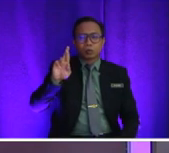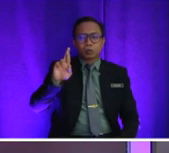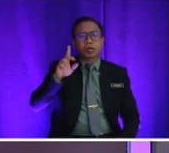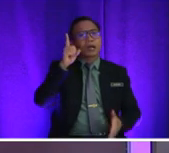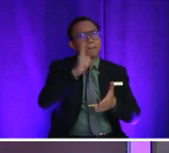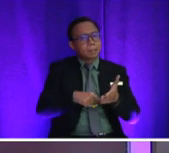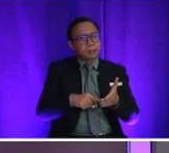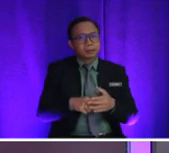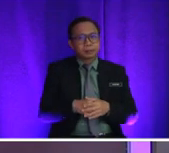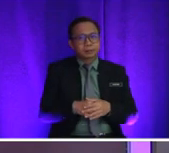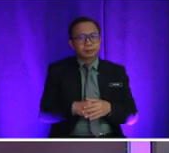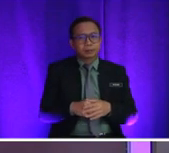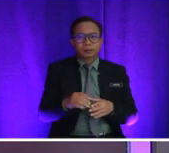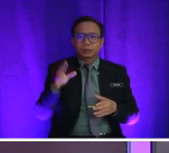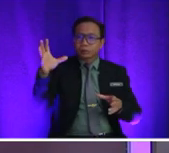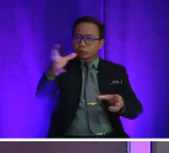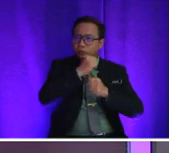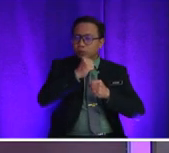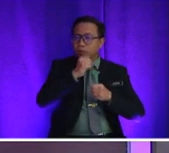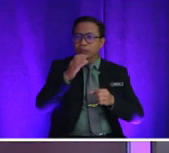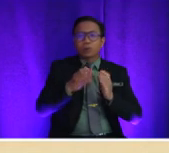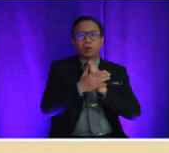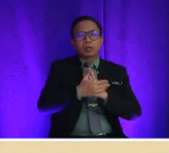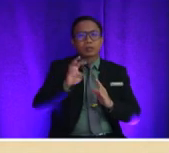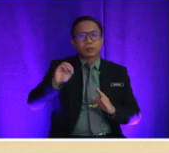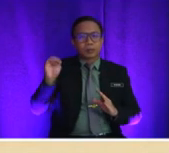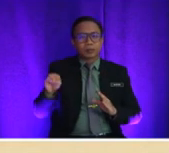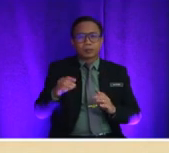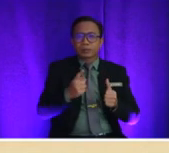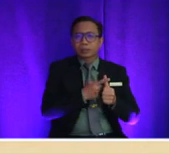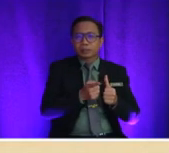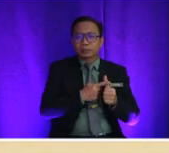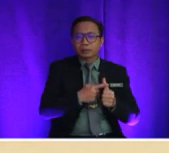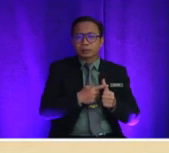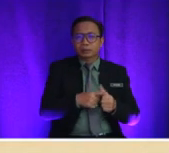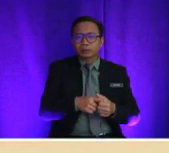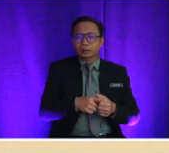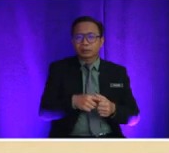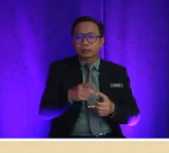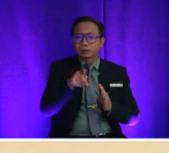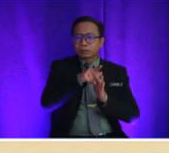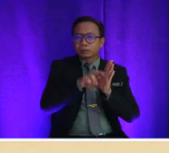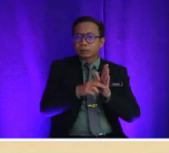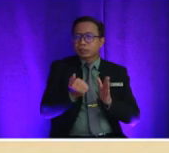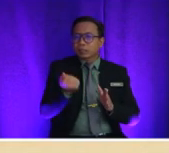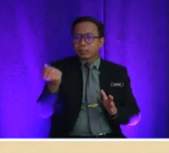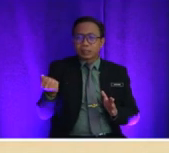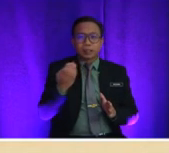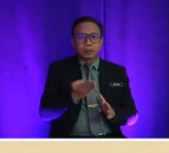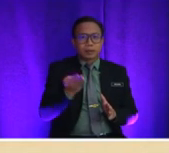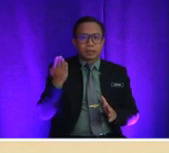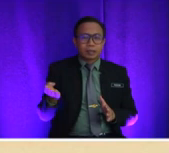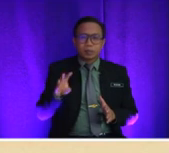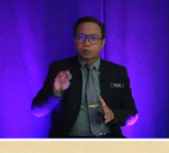tersebut yang dikuasai yang perlu dikuasai ialah tambah dan segi peralatan dan juga bahan Oke